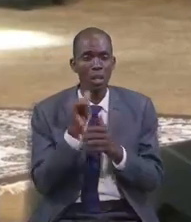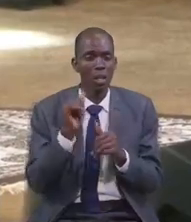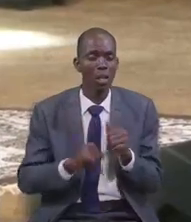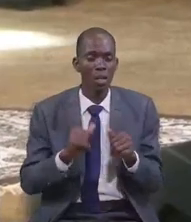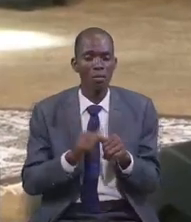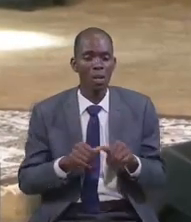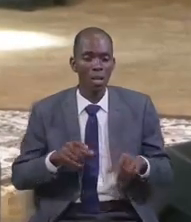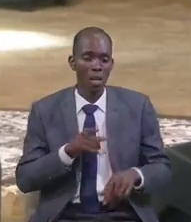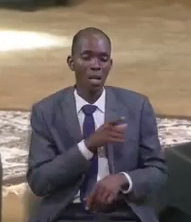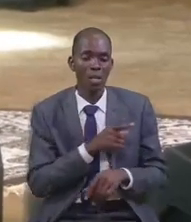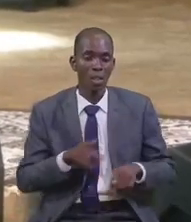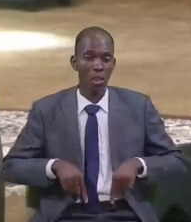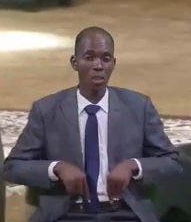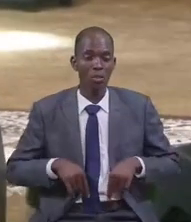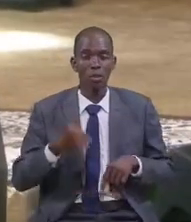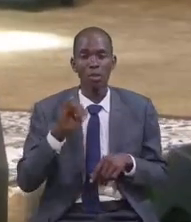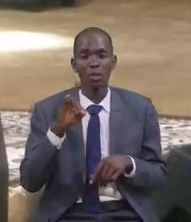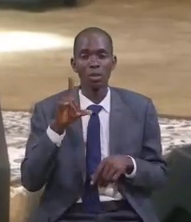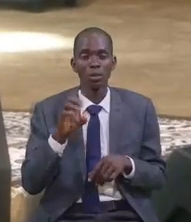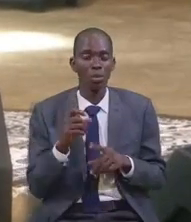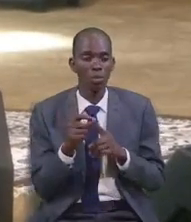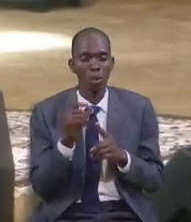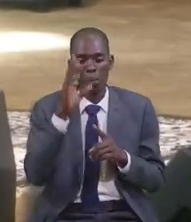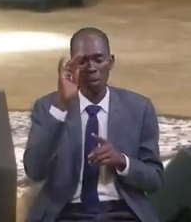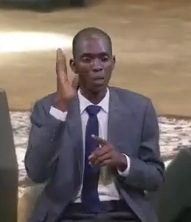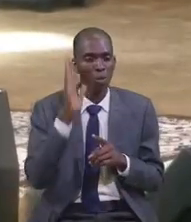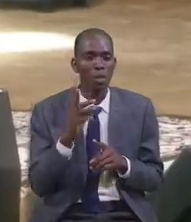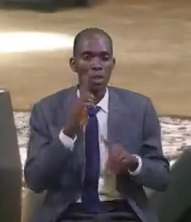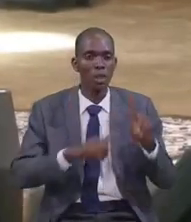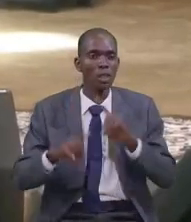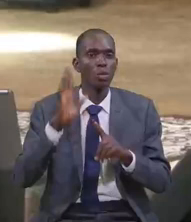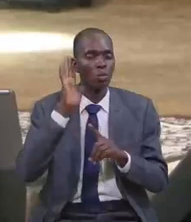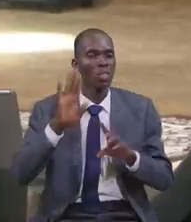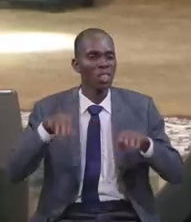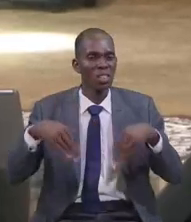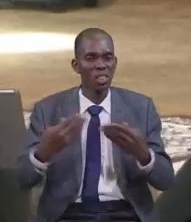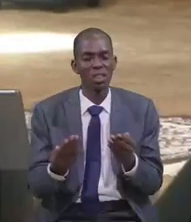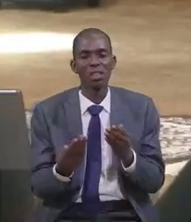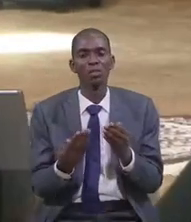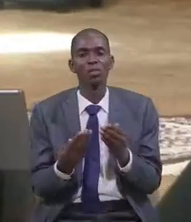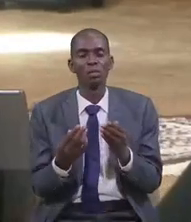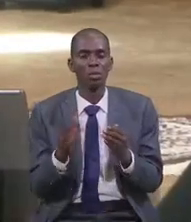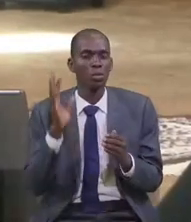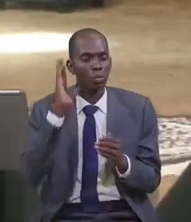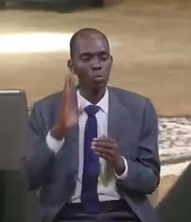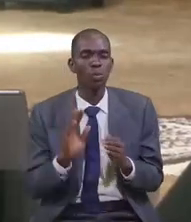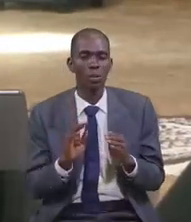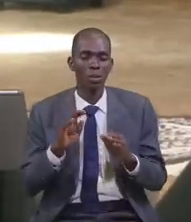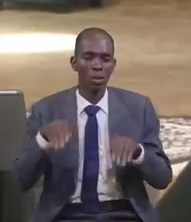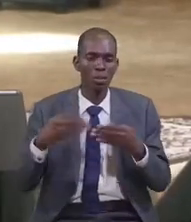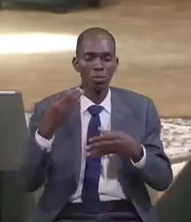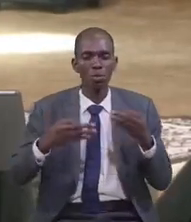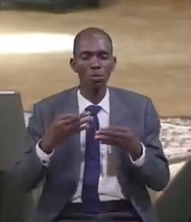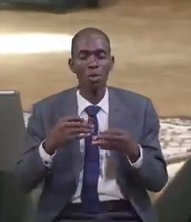profère, qu'il en rendra compte au jour du jugement. Mais tu